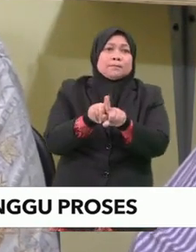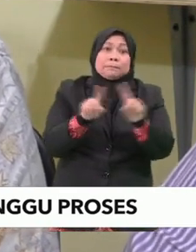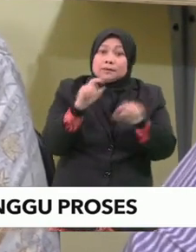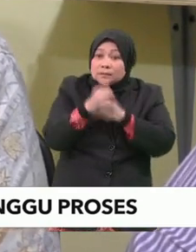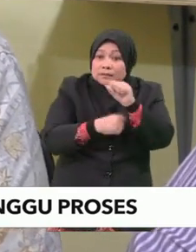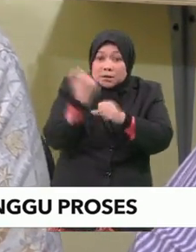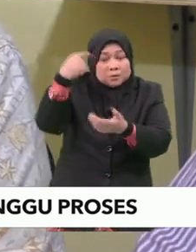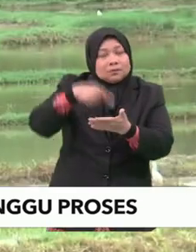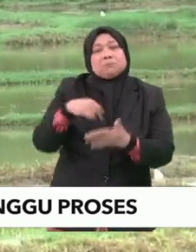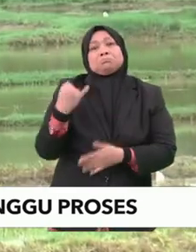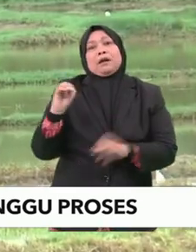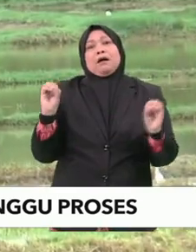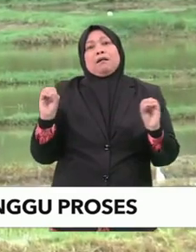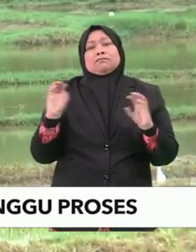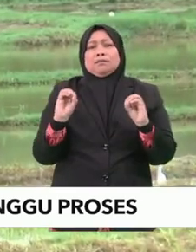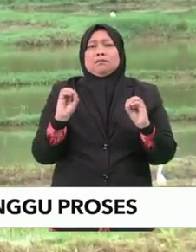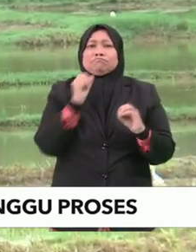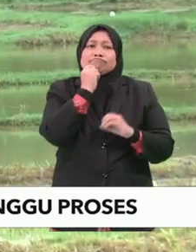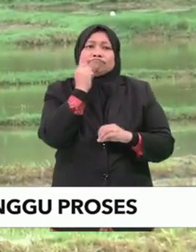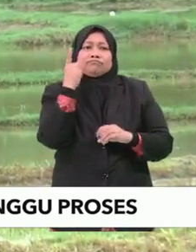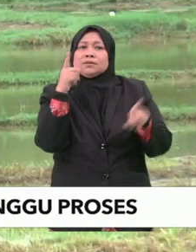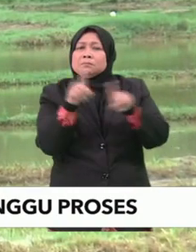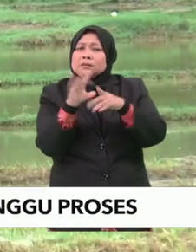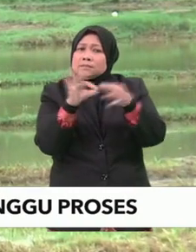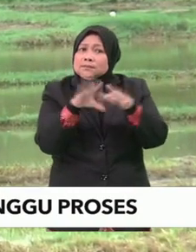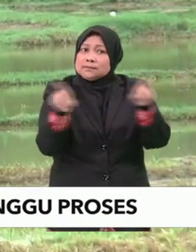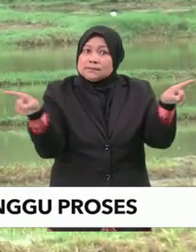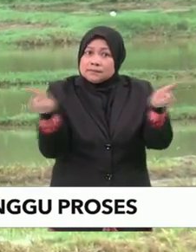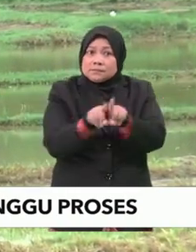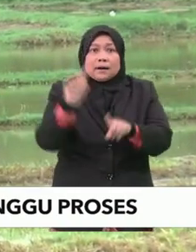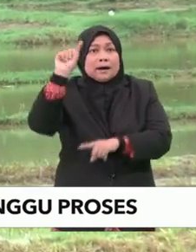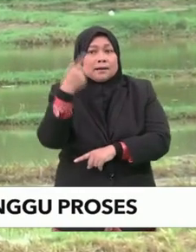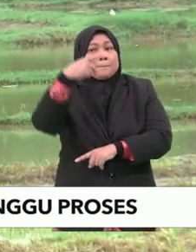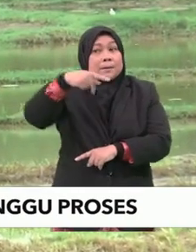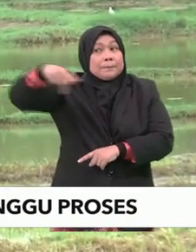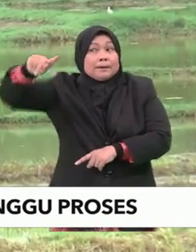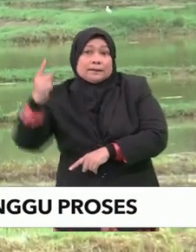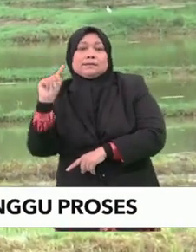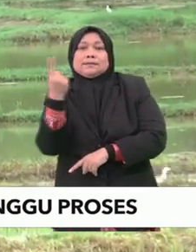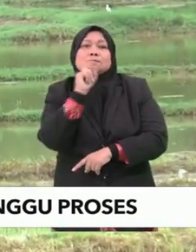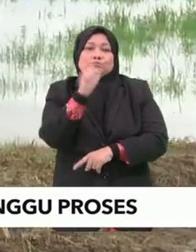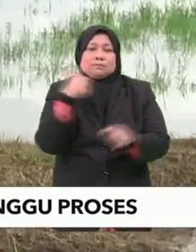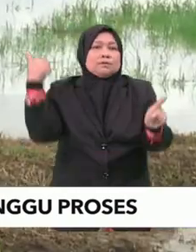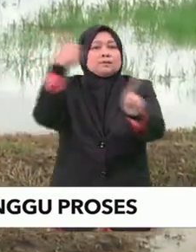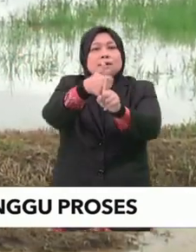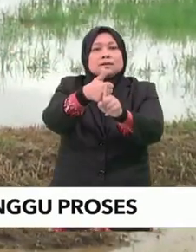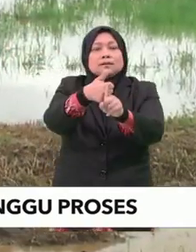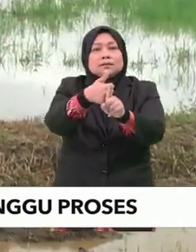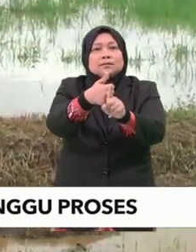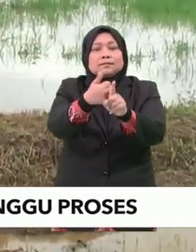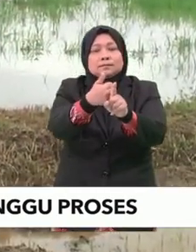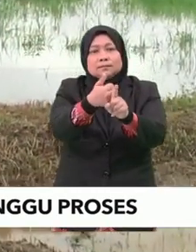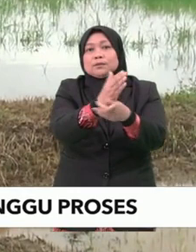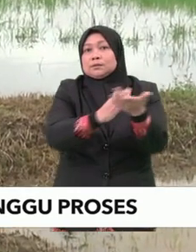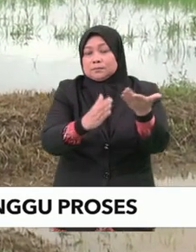tahun in kata tak dalam perkembangan sama beliau tur menyatakan bahawa hanya PPK s yanguh arahanementi peranian dan